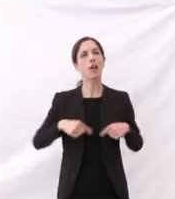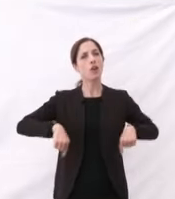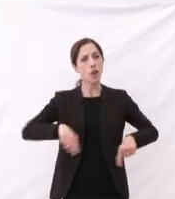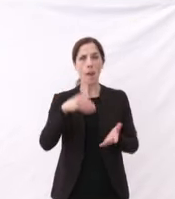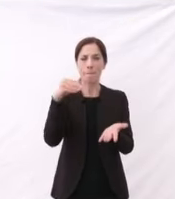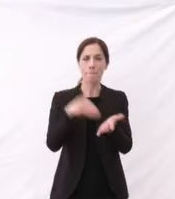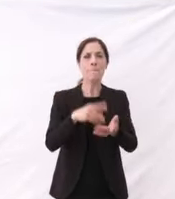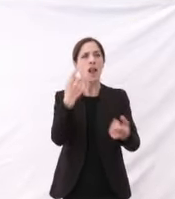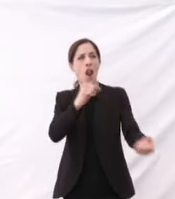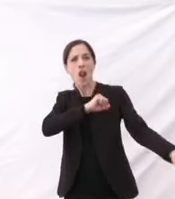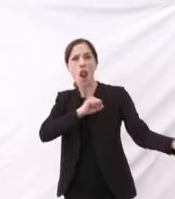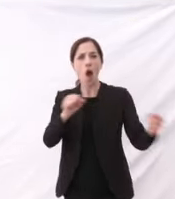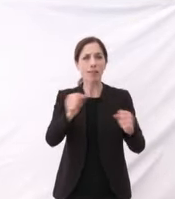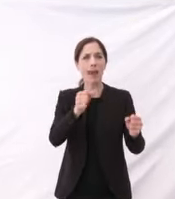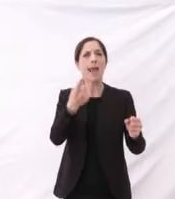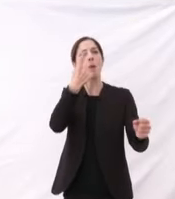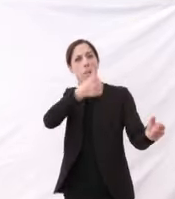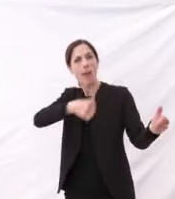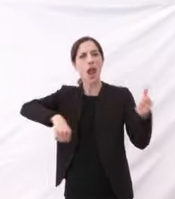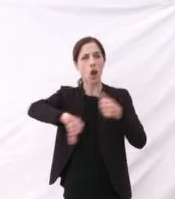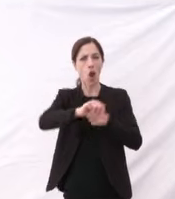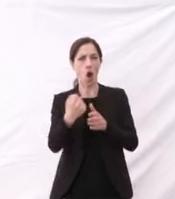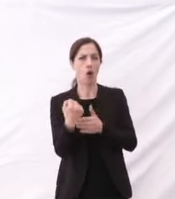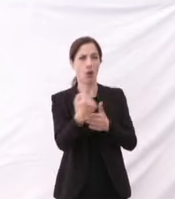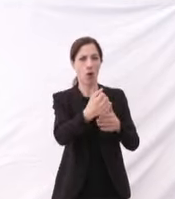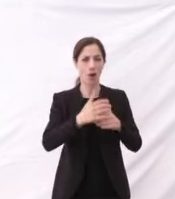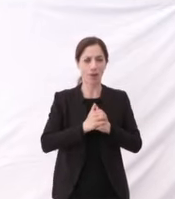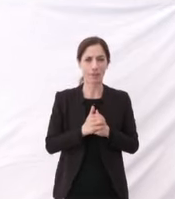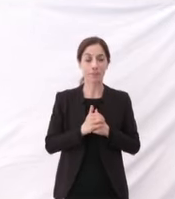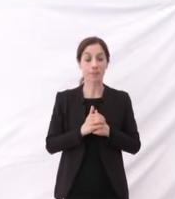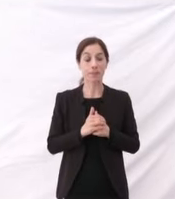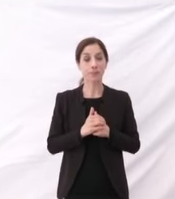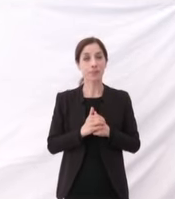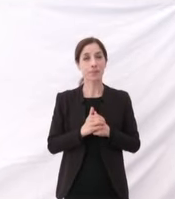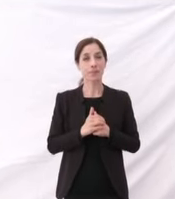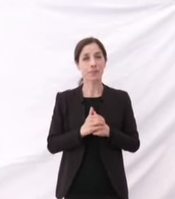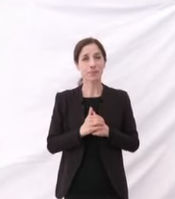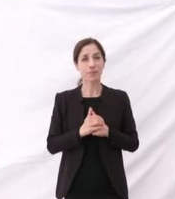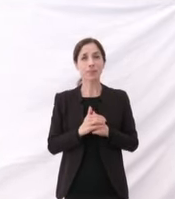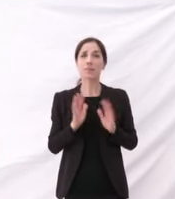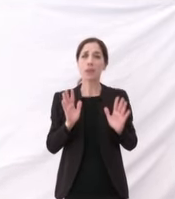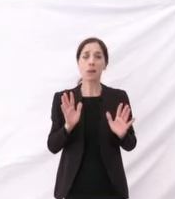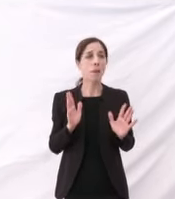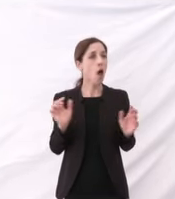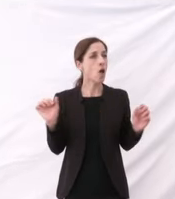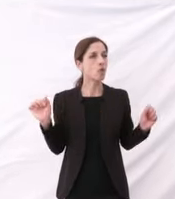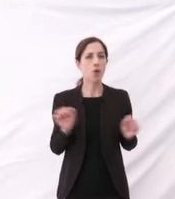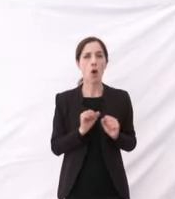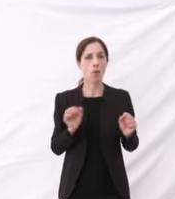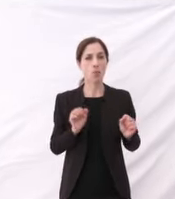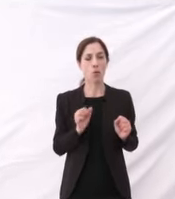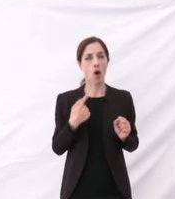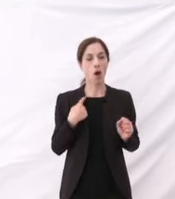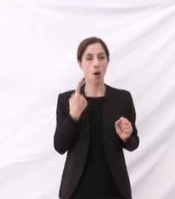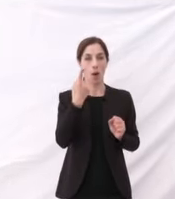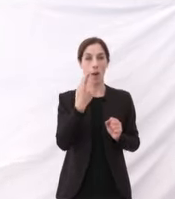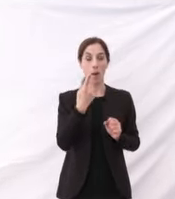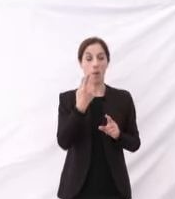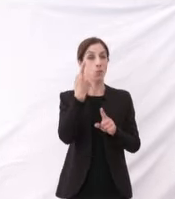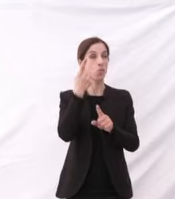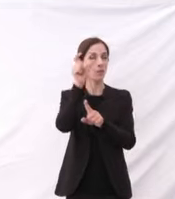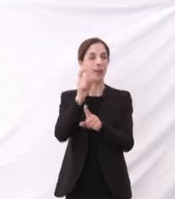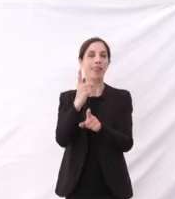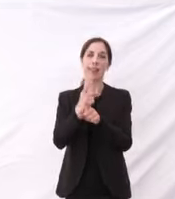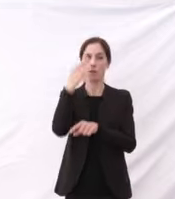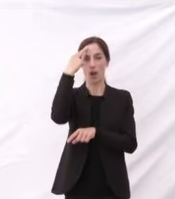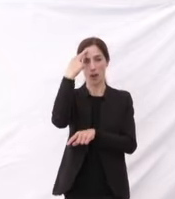lotteremo per loro, ma non posso lasciarci senza ricordare un grande,